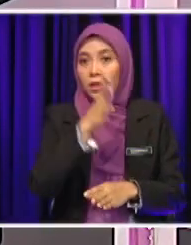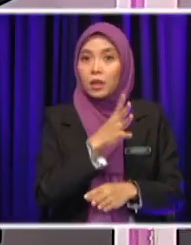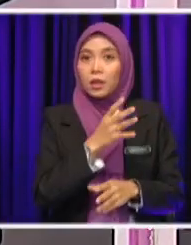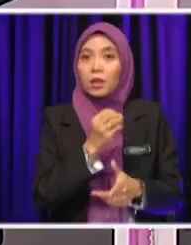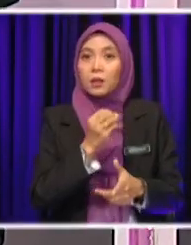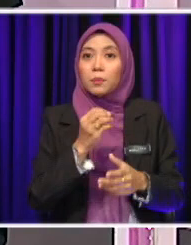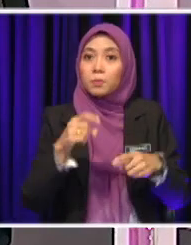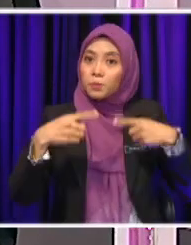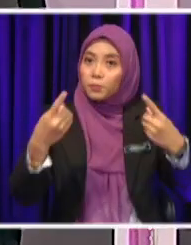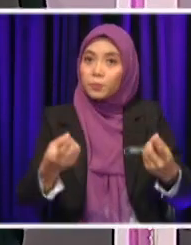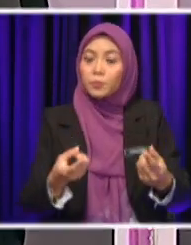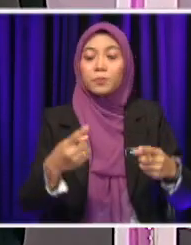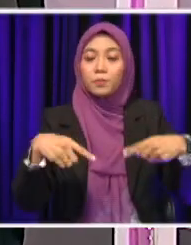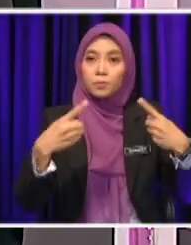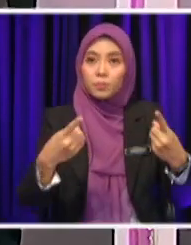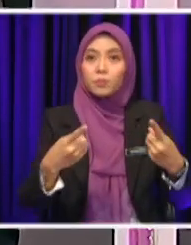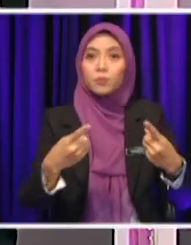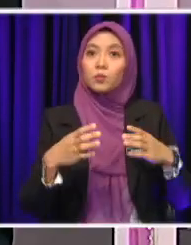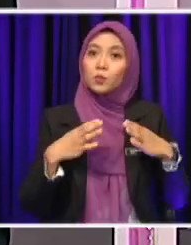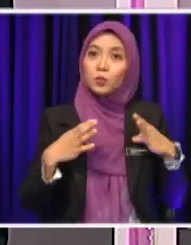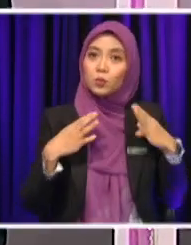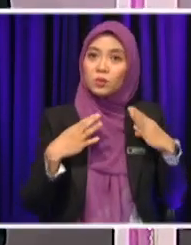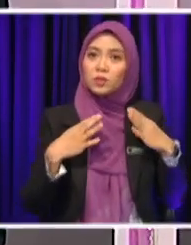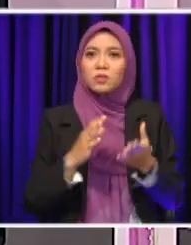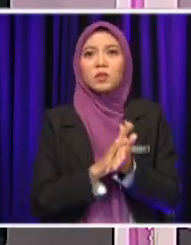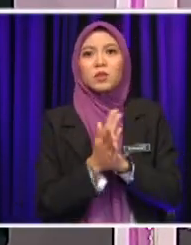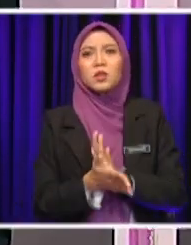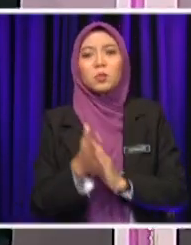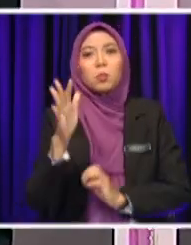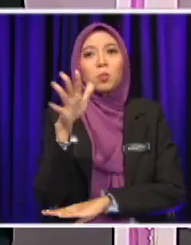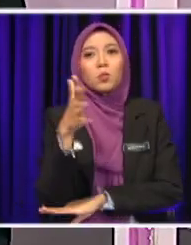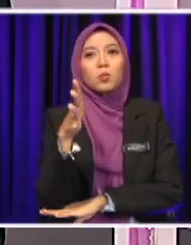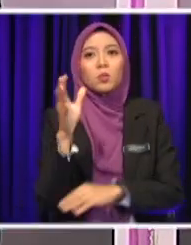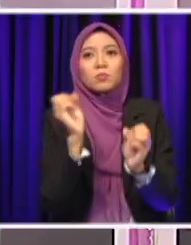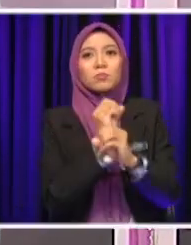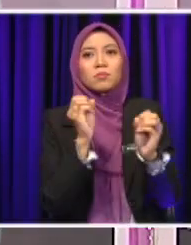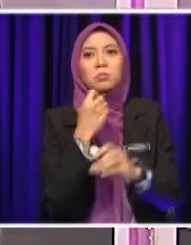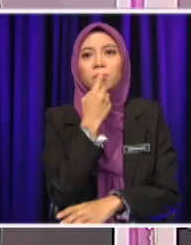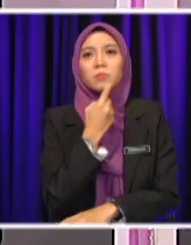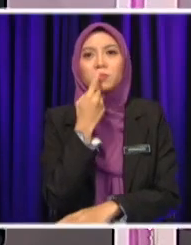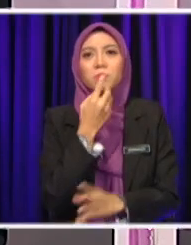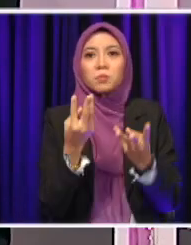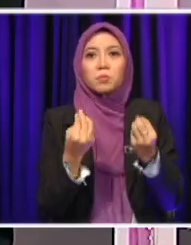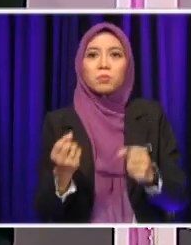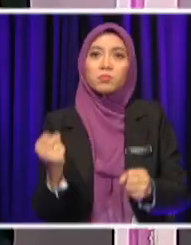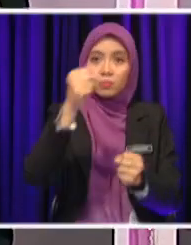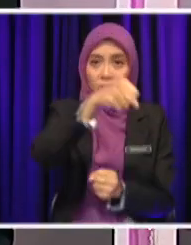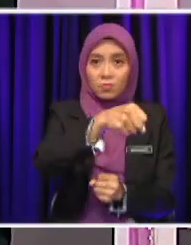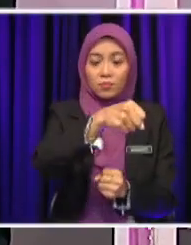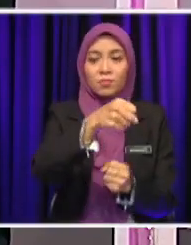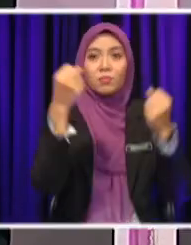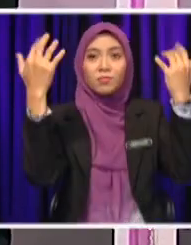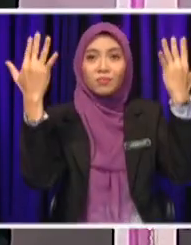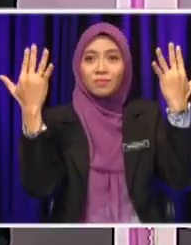bercuti kan. Pokok-pokok di rumah ditinggalkan lama kan. Jadi siapa nak siram pokok? Betul, nak harapkan hujan.